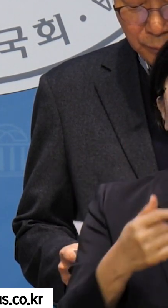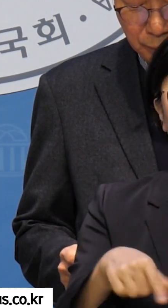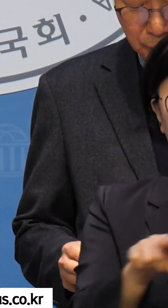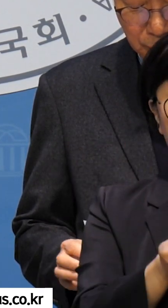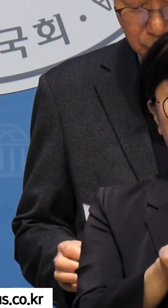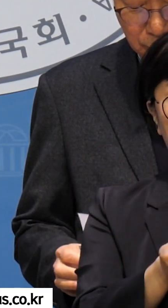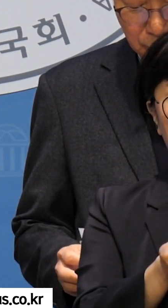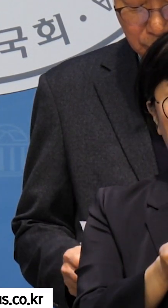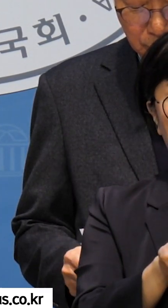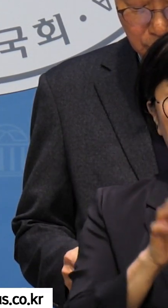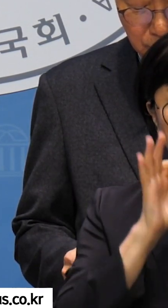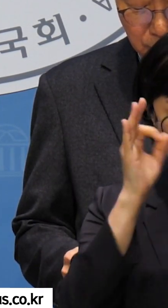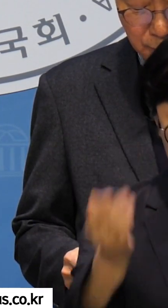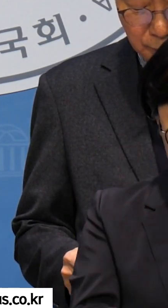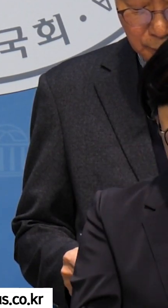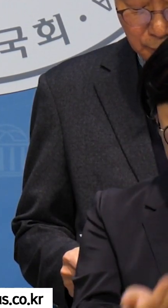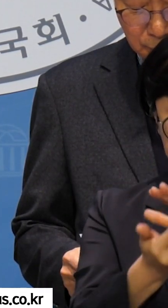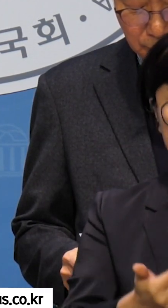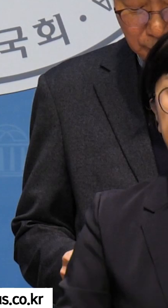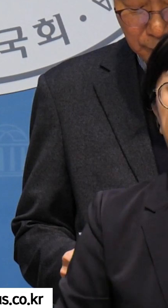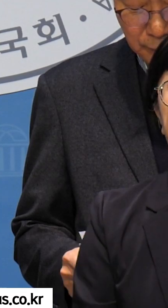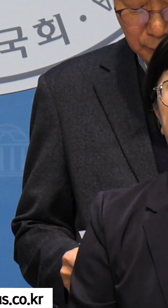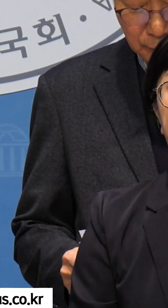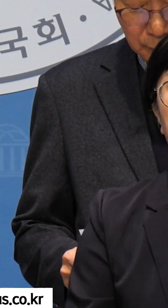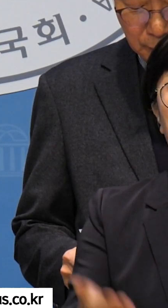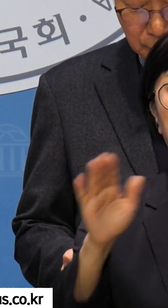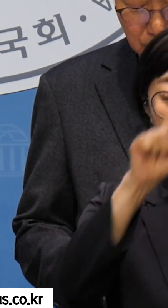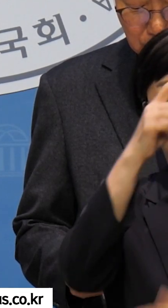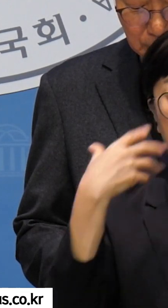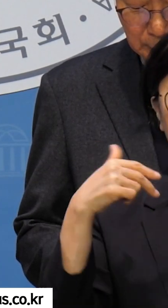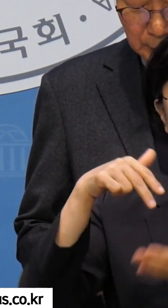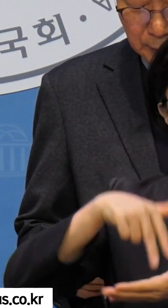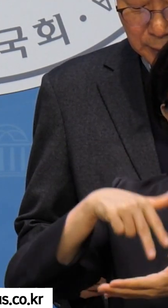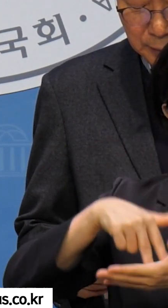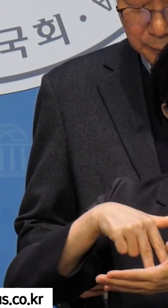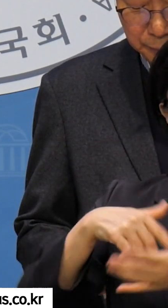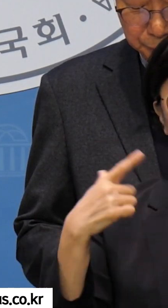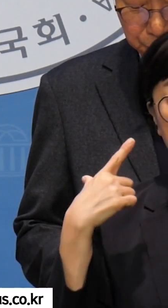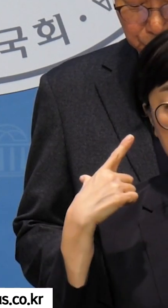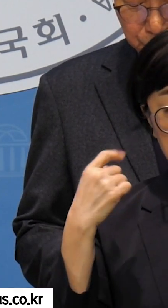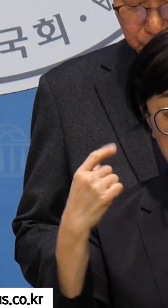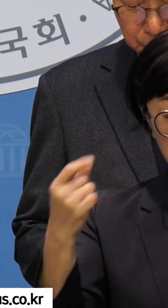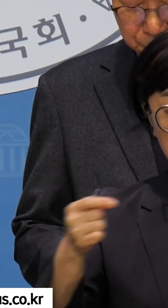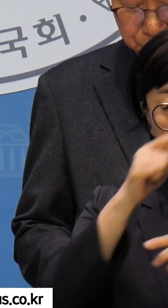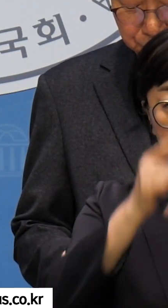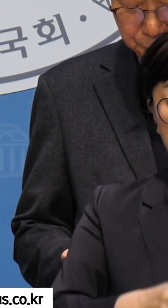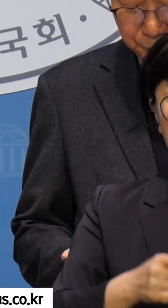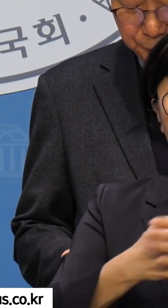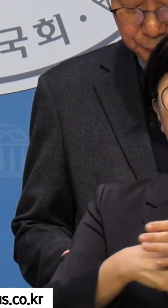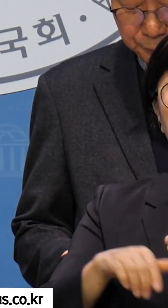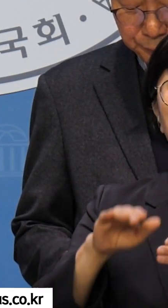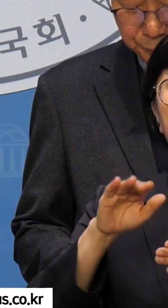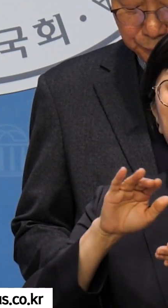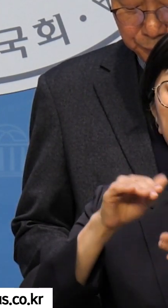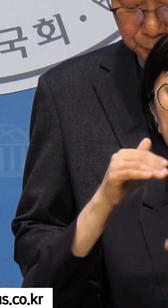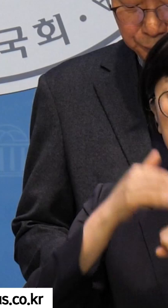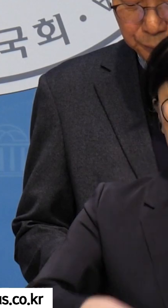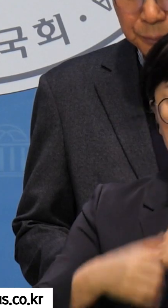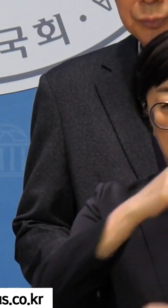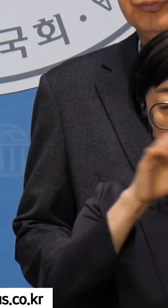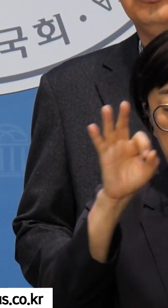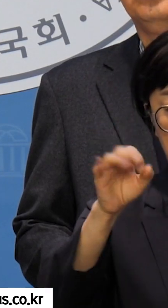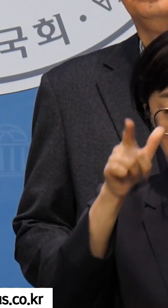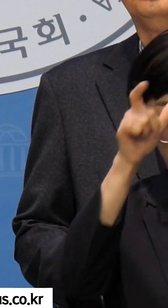위해 최선을 다했습니다. 그러나 정부 측은 여전히 윤석열표 예산을